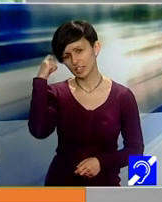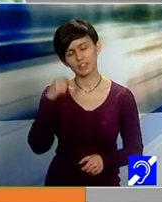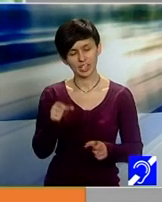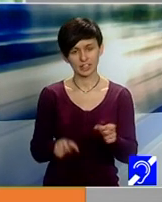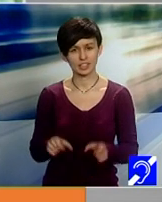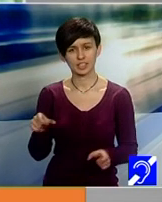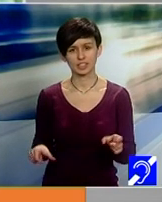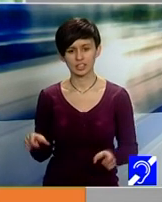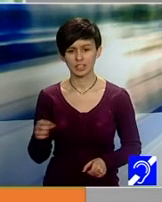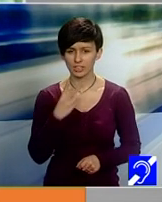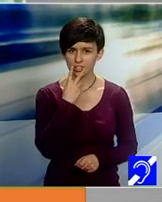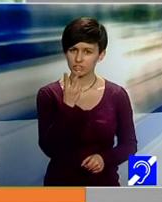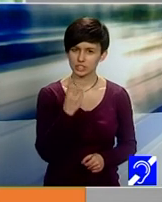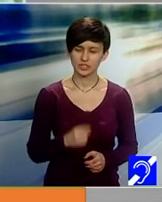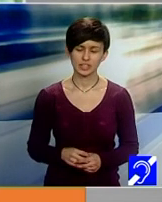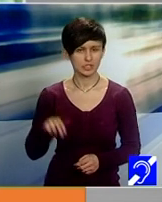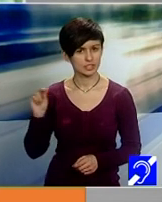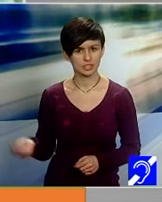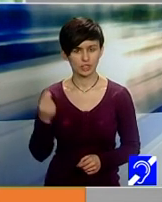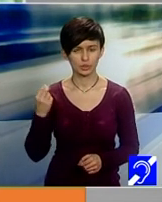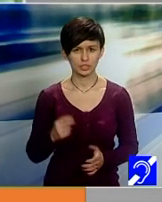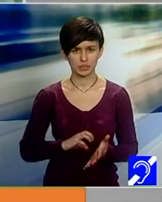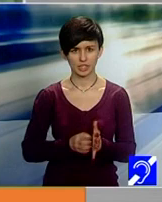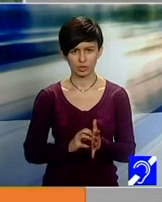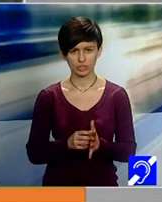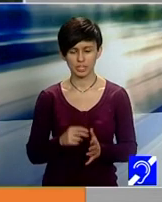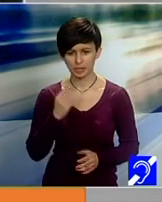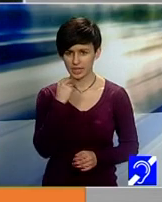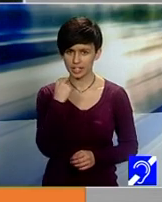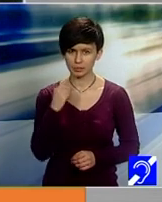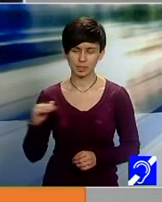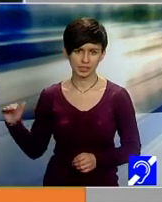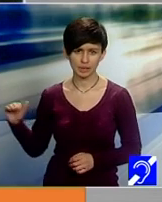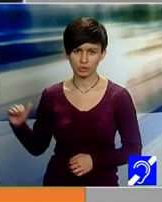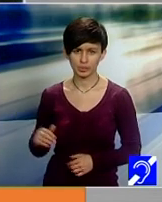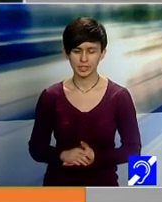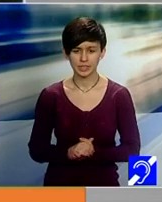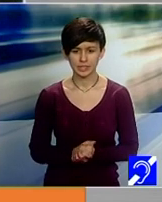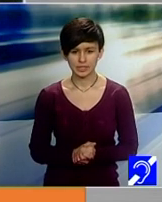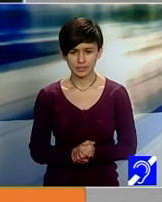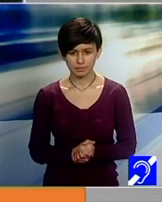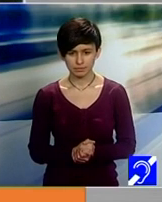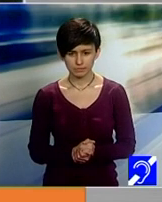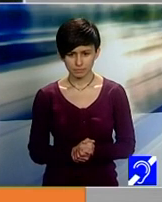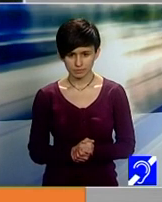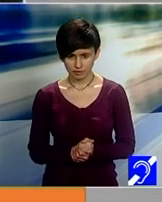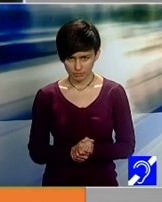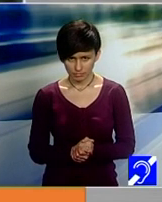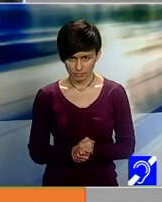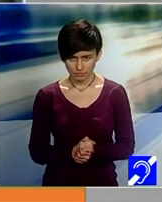vedeți dumneavoastră gustul. Extraordinare. Roșiile care le mâncam când eram copii. Alea zemoase care